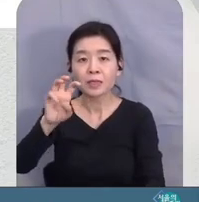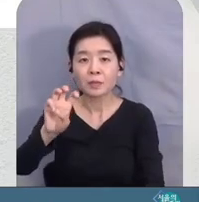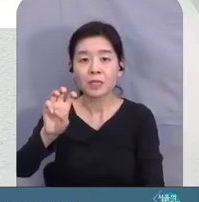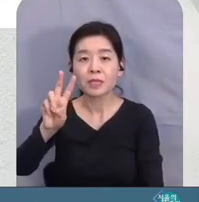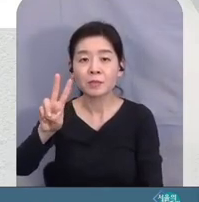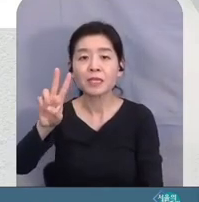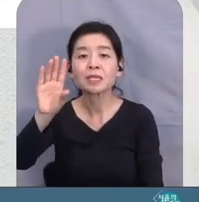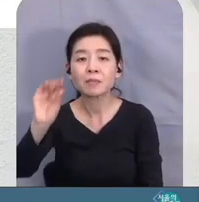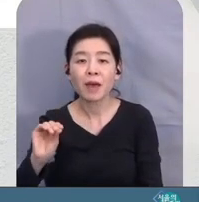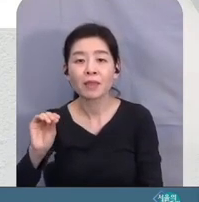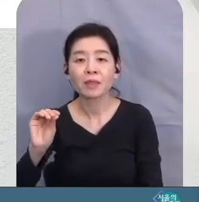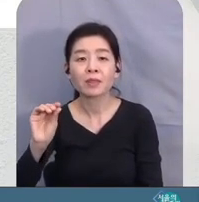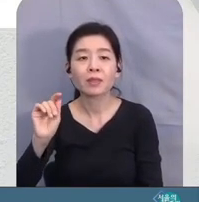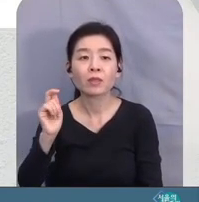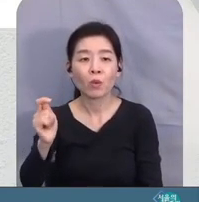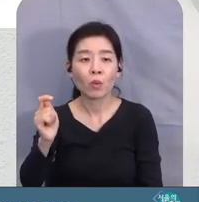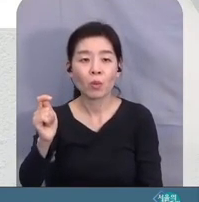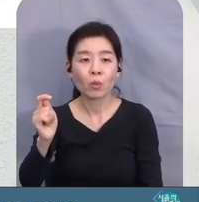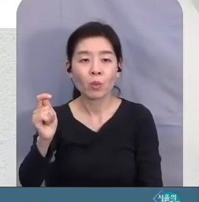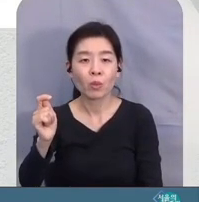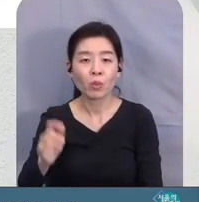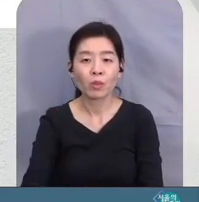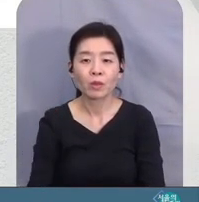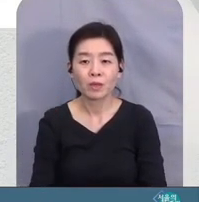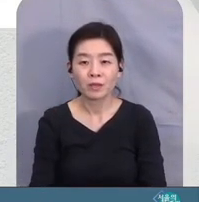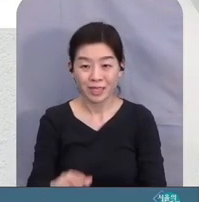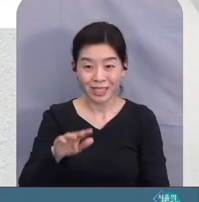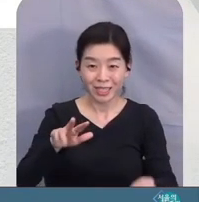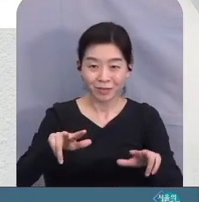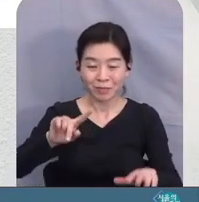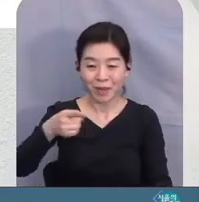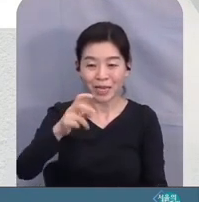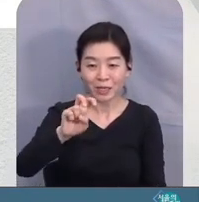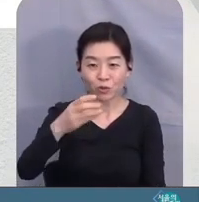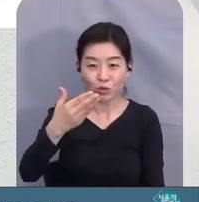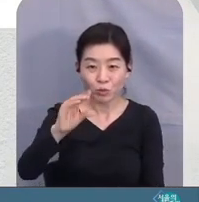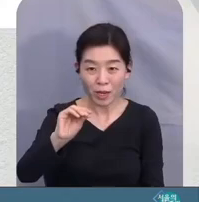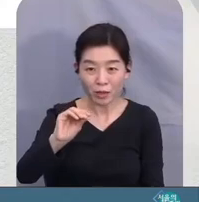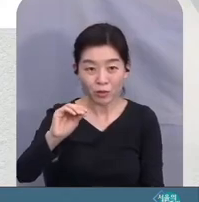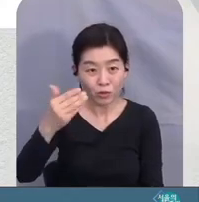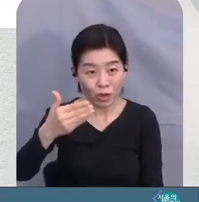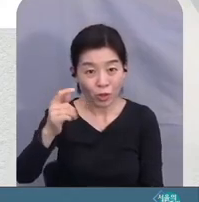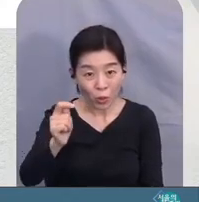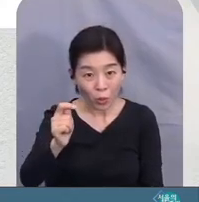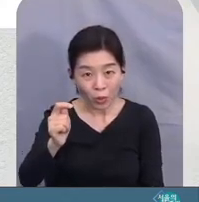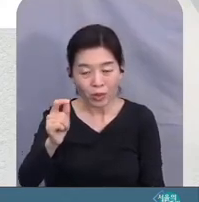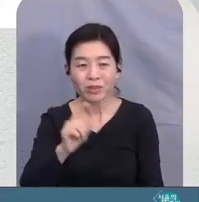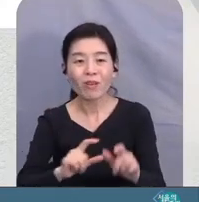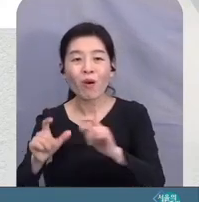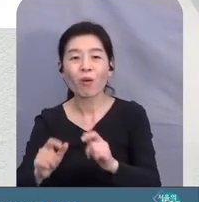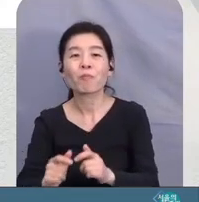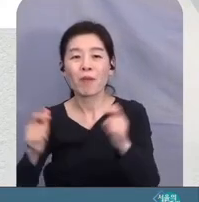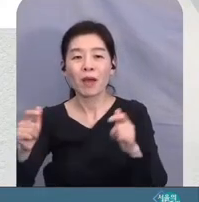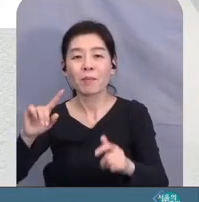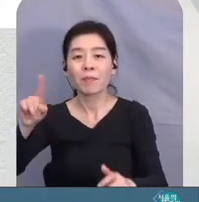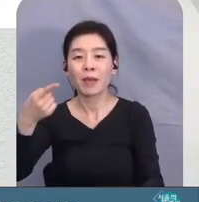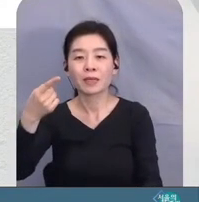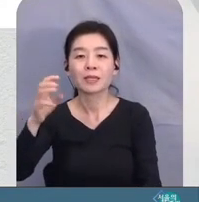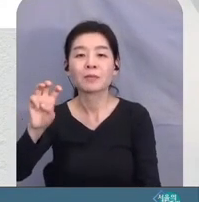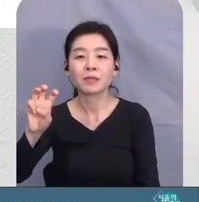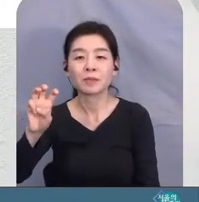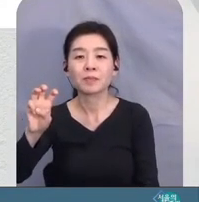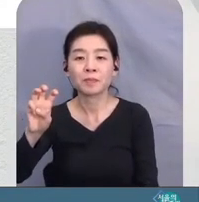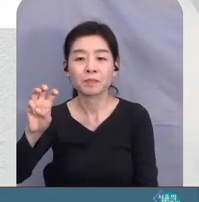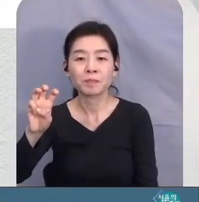조금 더 전 거라 129만 9천 톤이라고 돼 있는데, 그런데 이